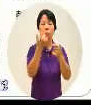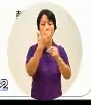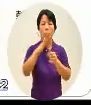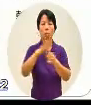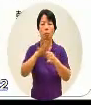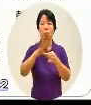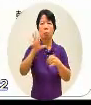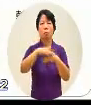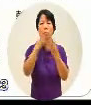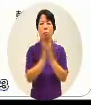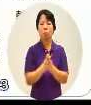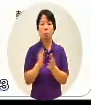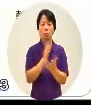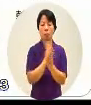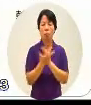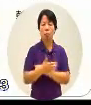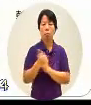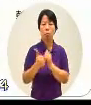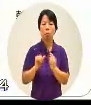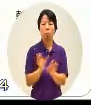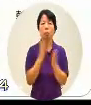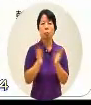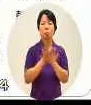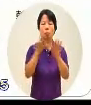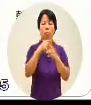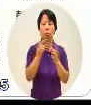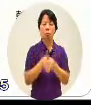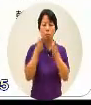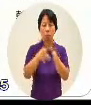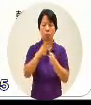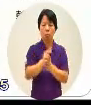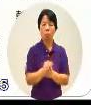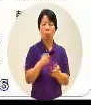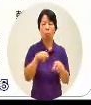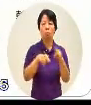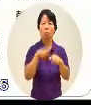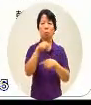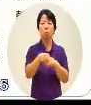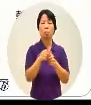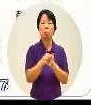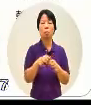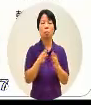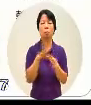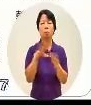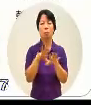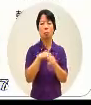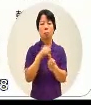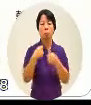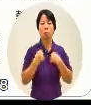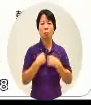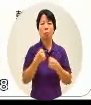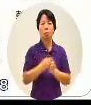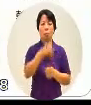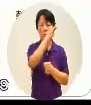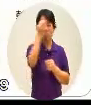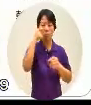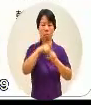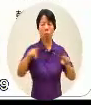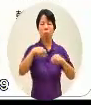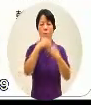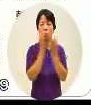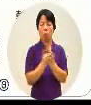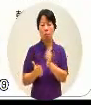第一个在多元发展里面呢，它是着重在均衡学习。但是师大附中呢，它是看你的竞赛表